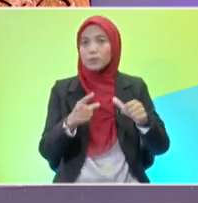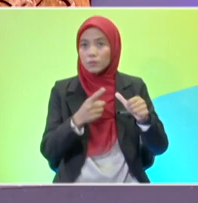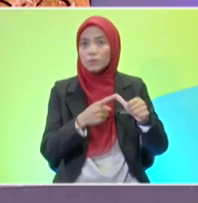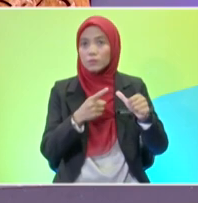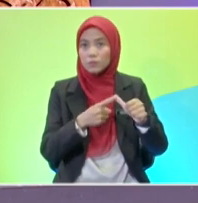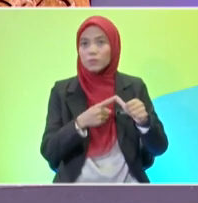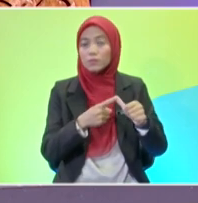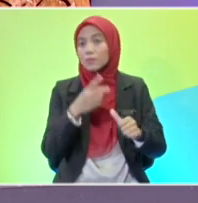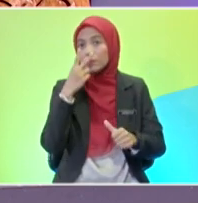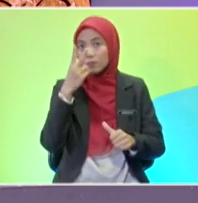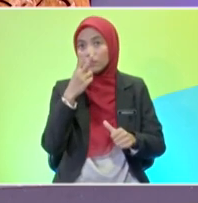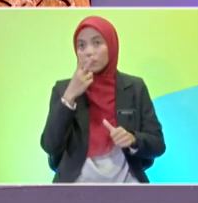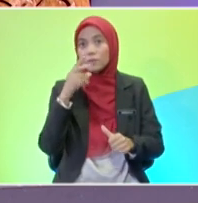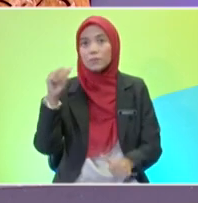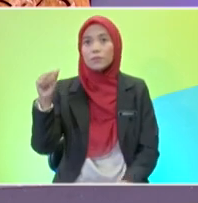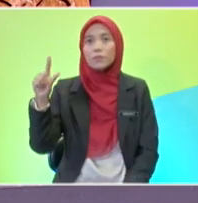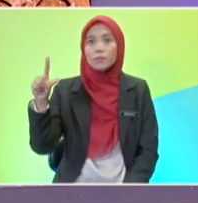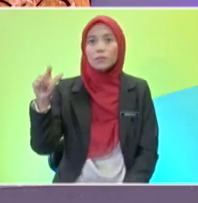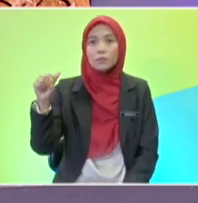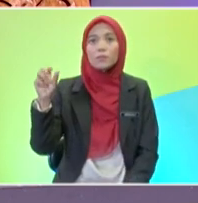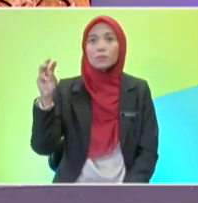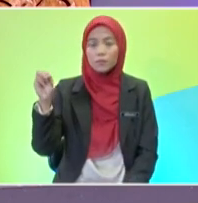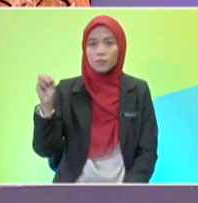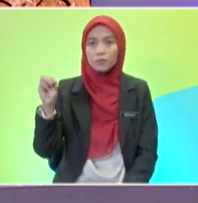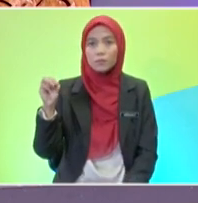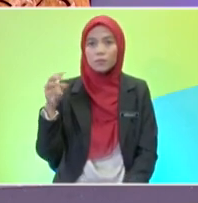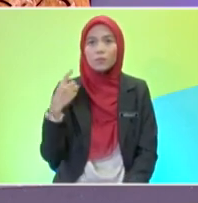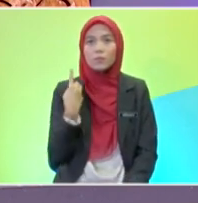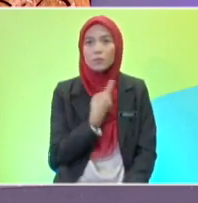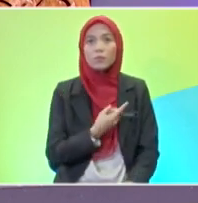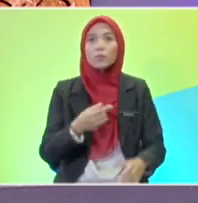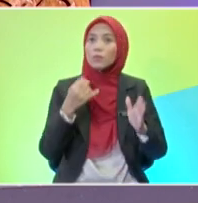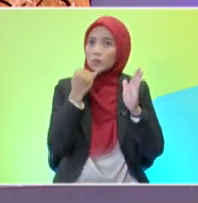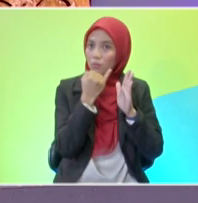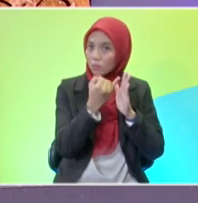alam Maksudnya tadi kita tidak pilih buah-buku semua